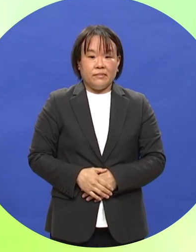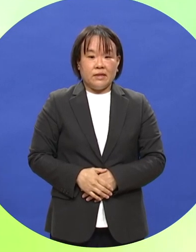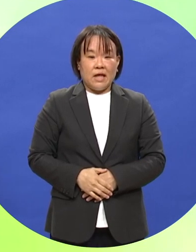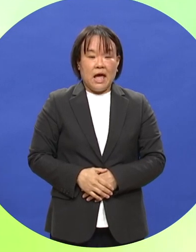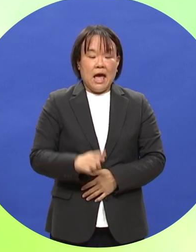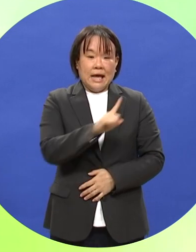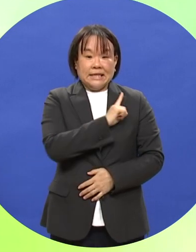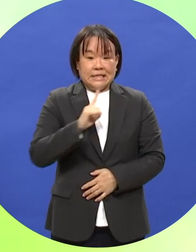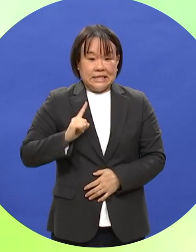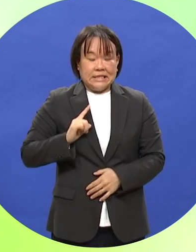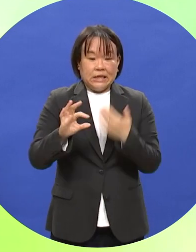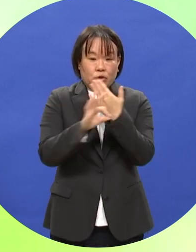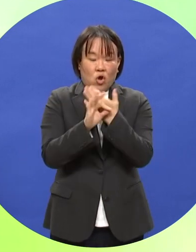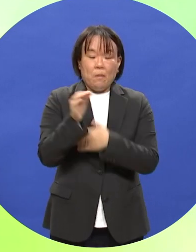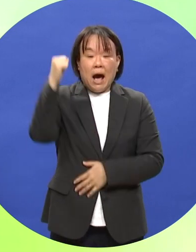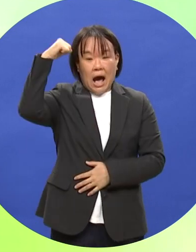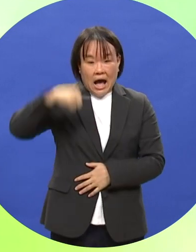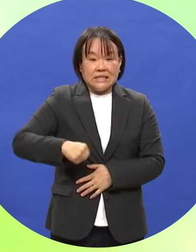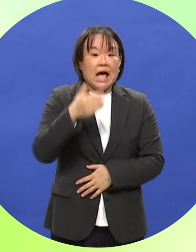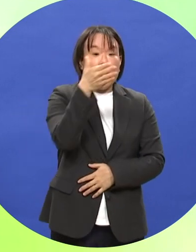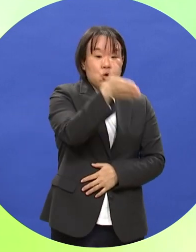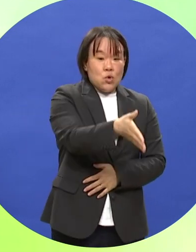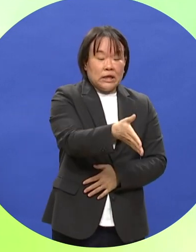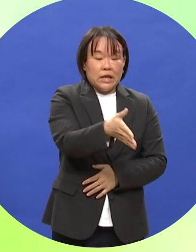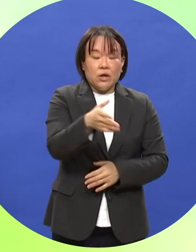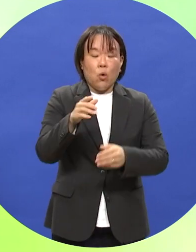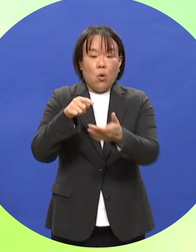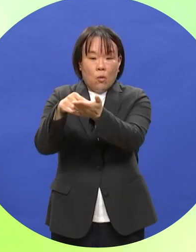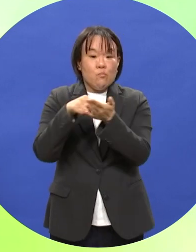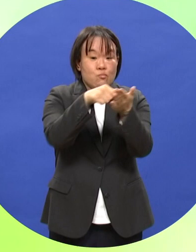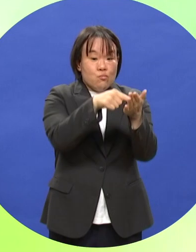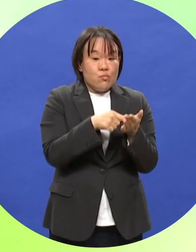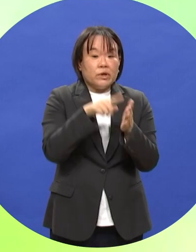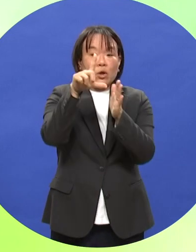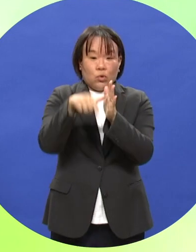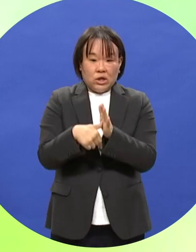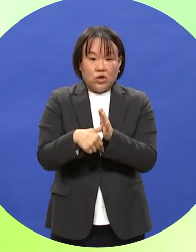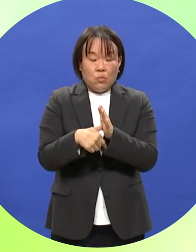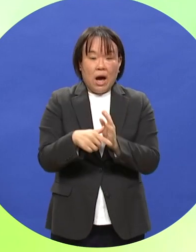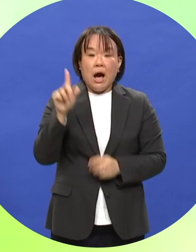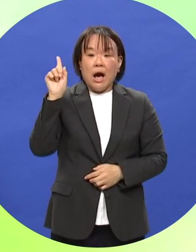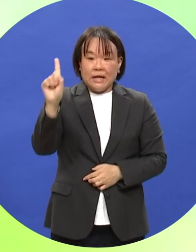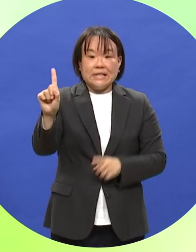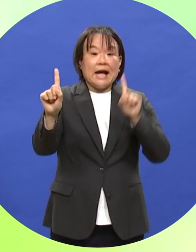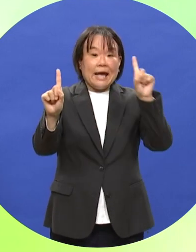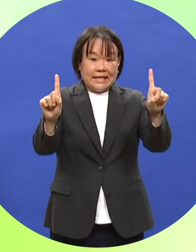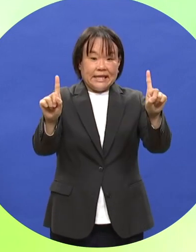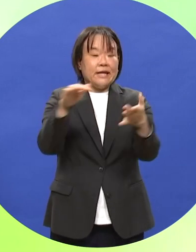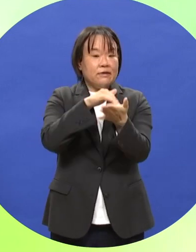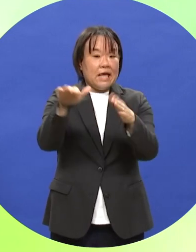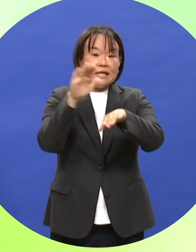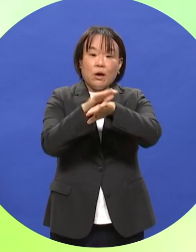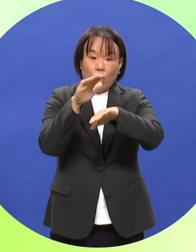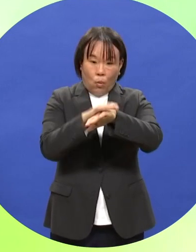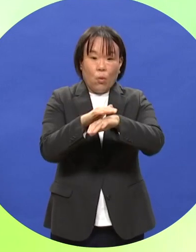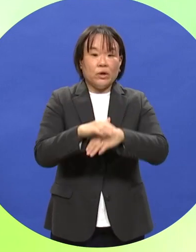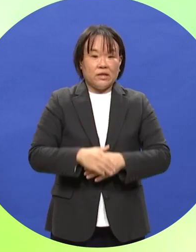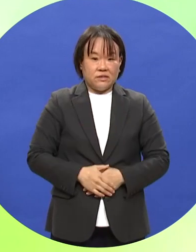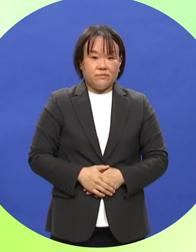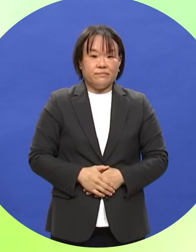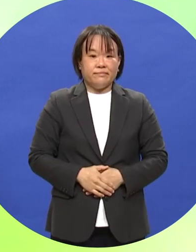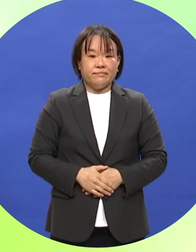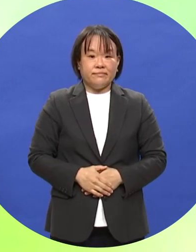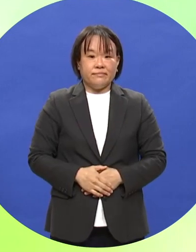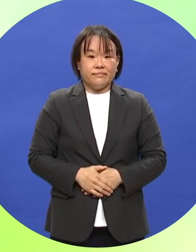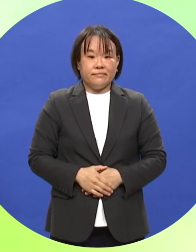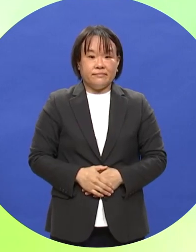1日に朝と夕方など2回活動を行った場合は、それぞれ1回の活動とみなします